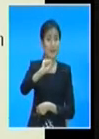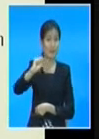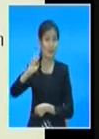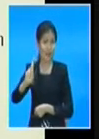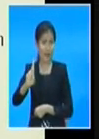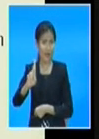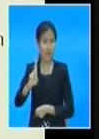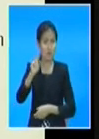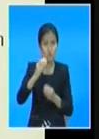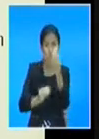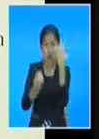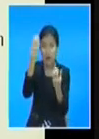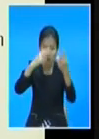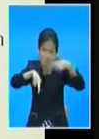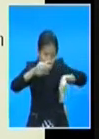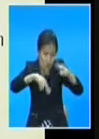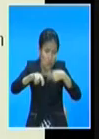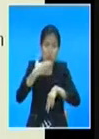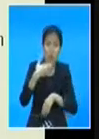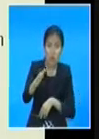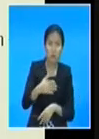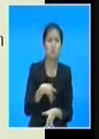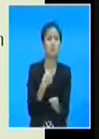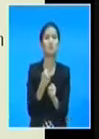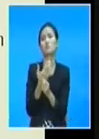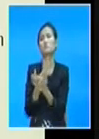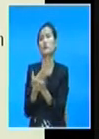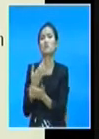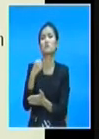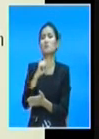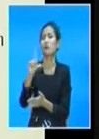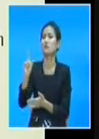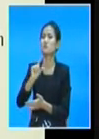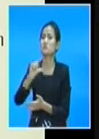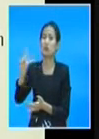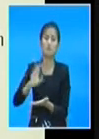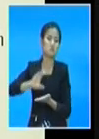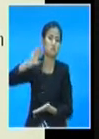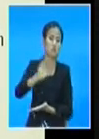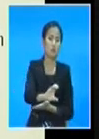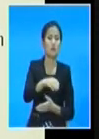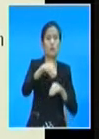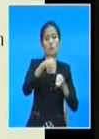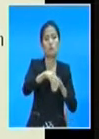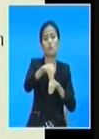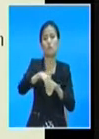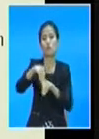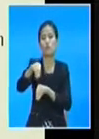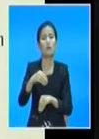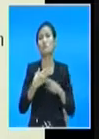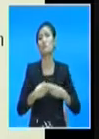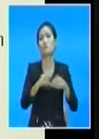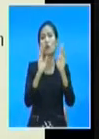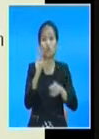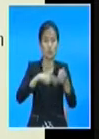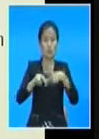ป่าอย่างยั่งยืนไม่ใช่ทำเอาให้งบประมาณ10ล้าน20ล้านของบางแห่งนะไปปลูกแล้วก็ไม่ใช่ไม่ไปเดี๋ยวไปดูแลป